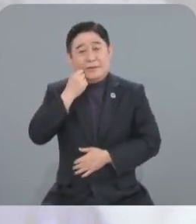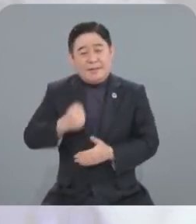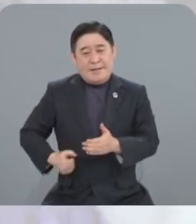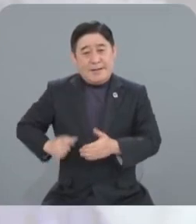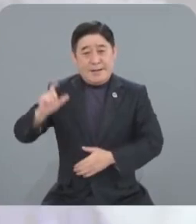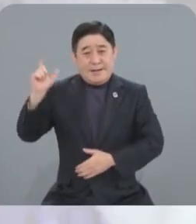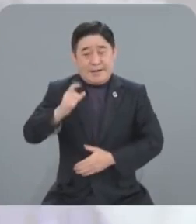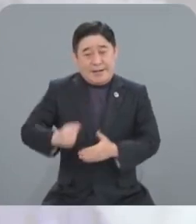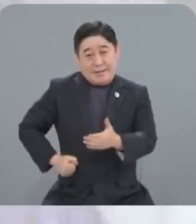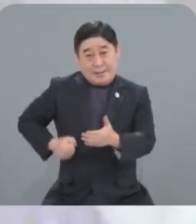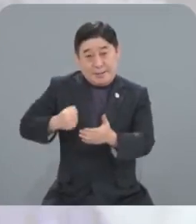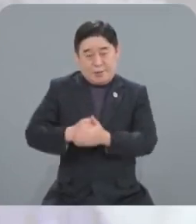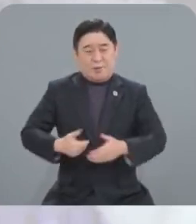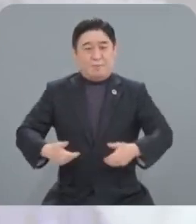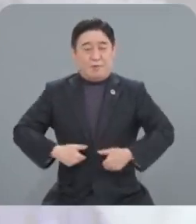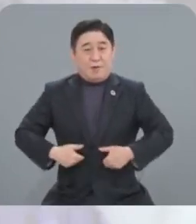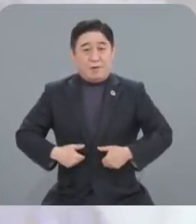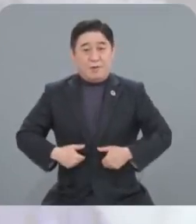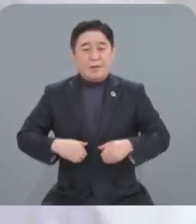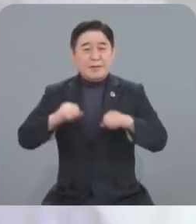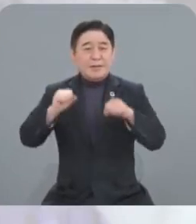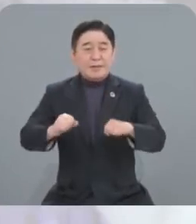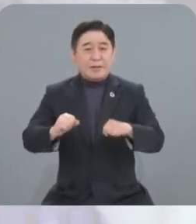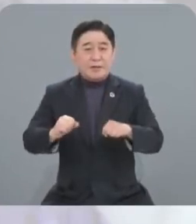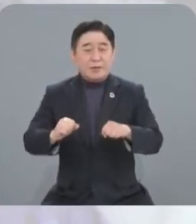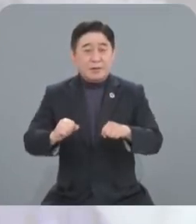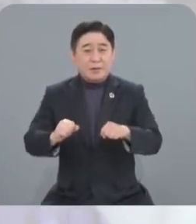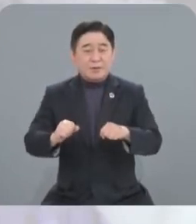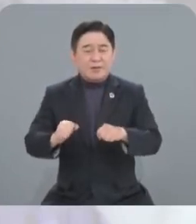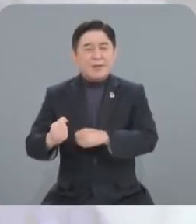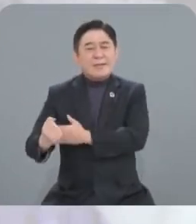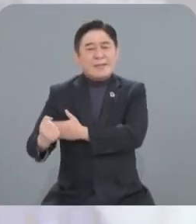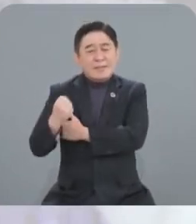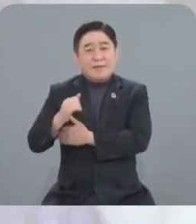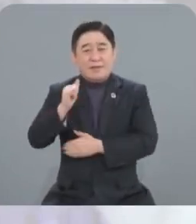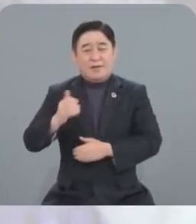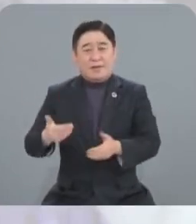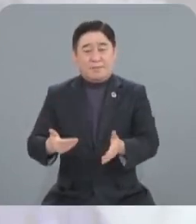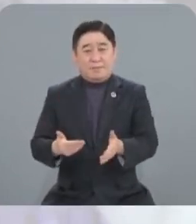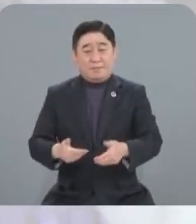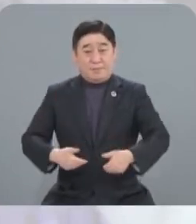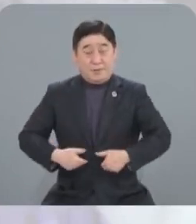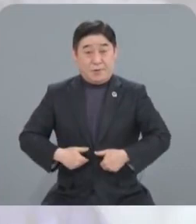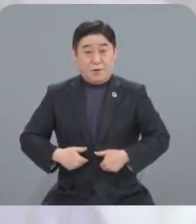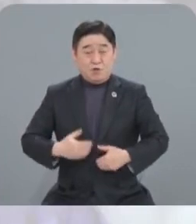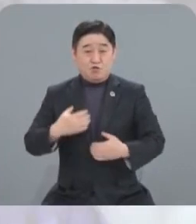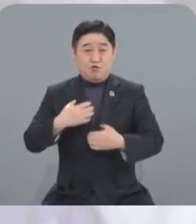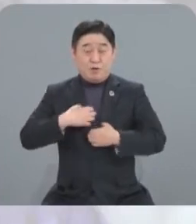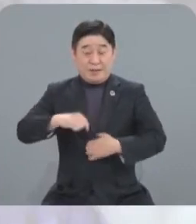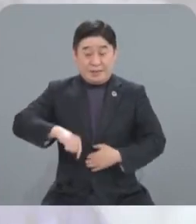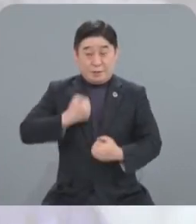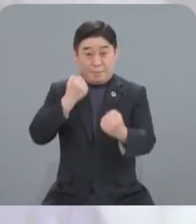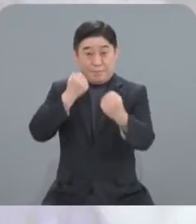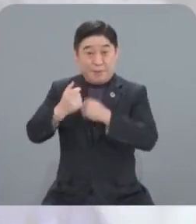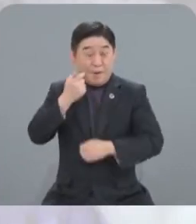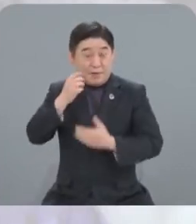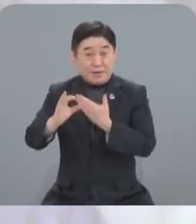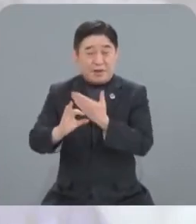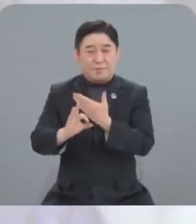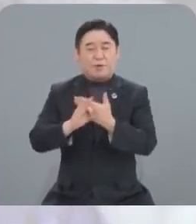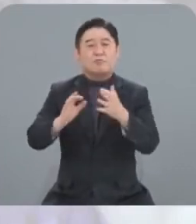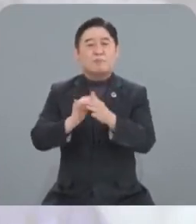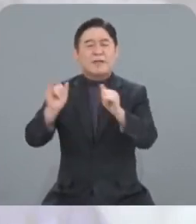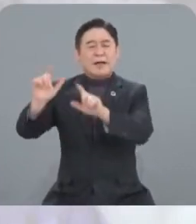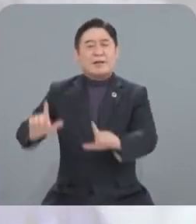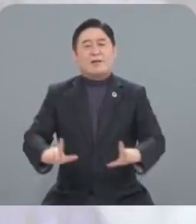와 강단이 있고 생존 지능과 내공이 있어야 합니다 위기를 자력으로 극복하지 못하면